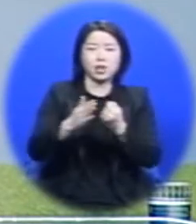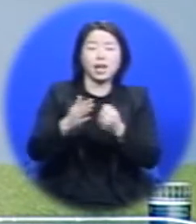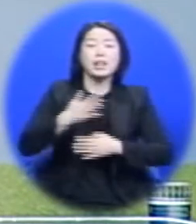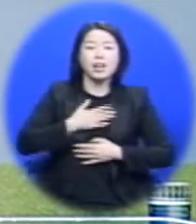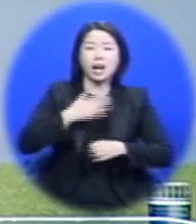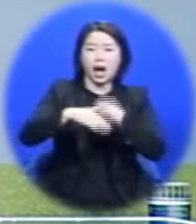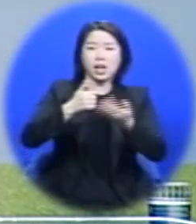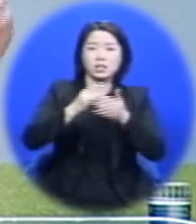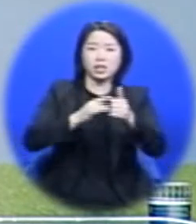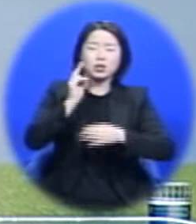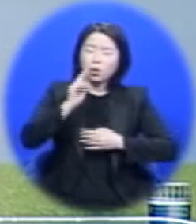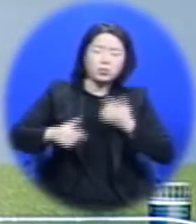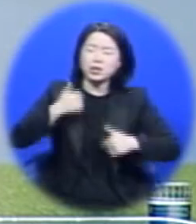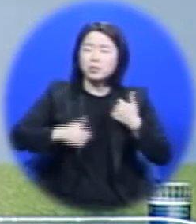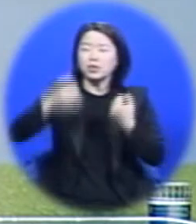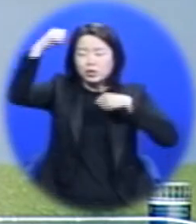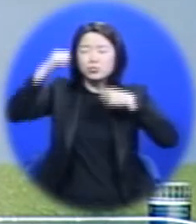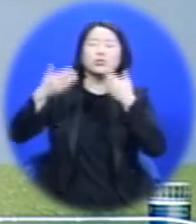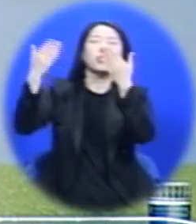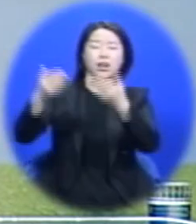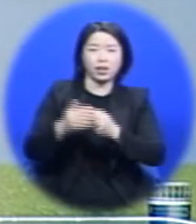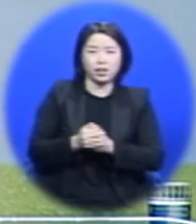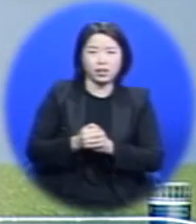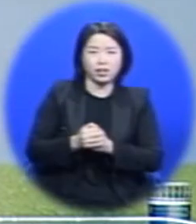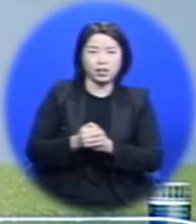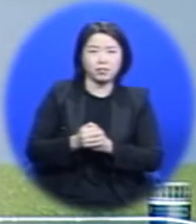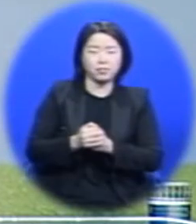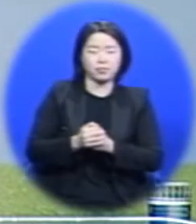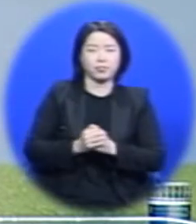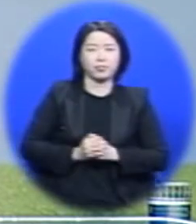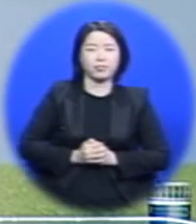하나님께 내가 너무 기뻐서 그렇게 춤을 춘 거라고.